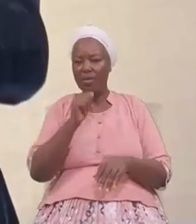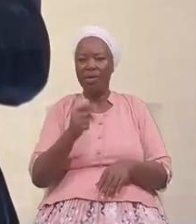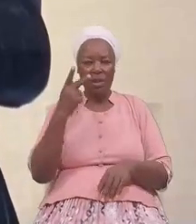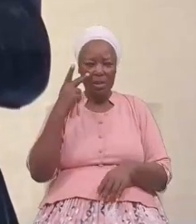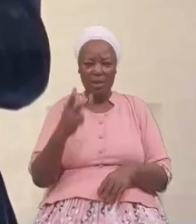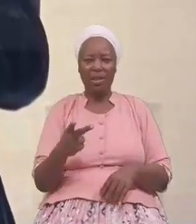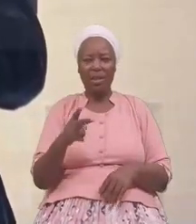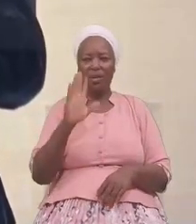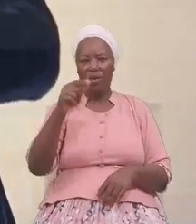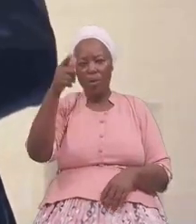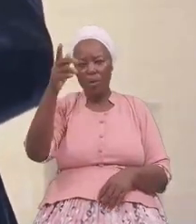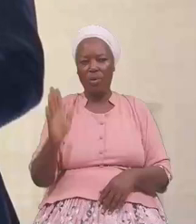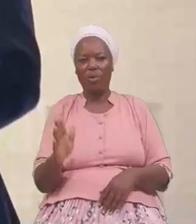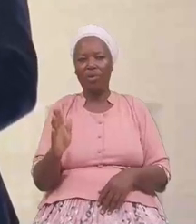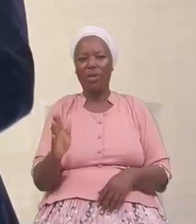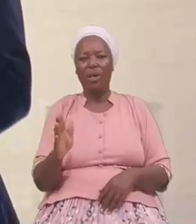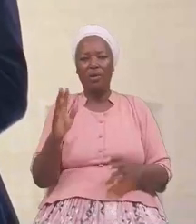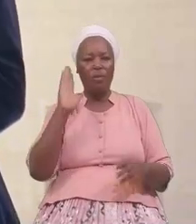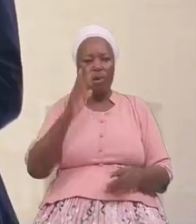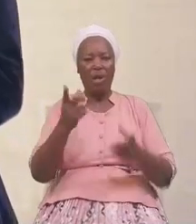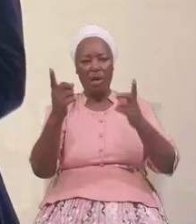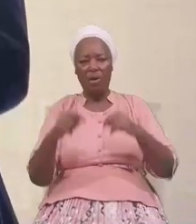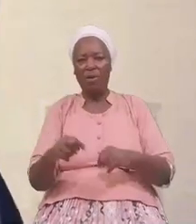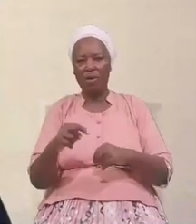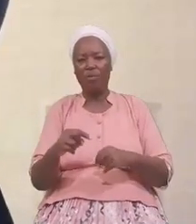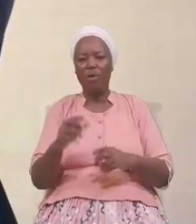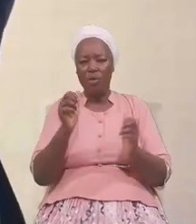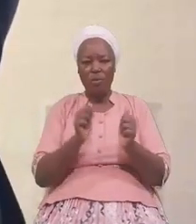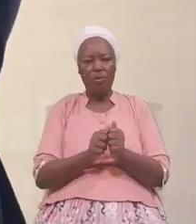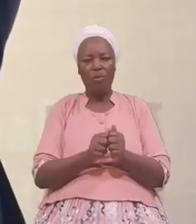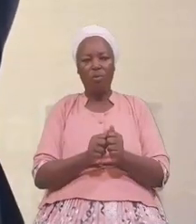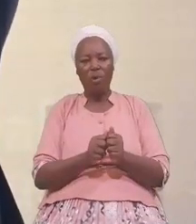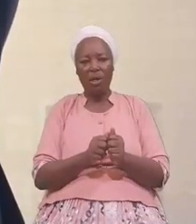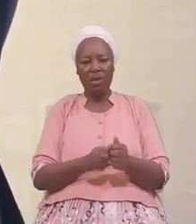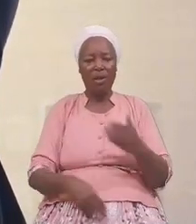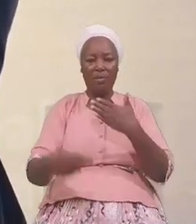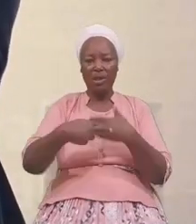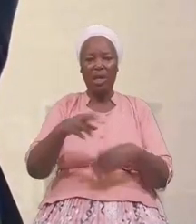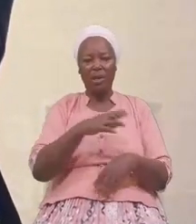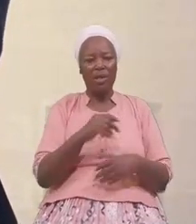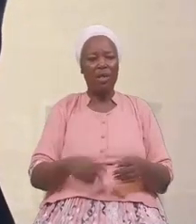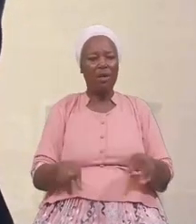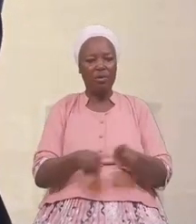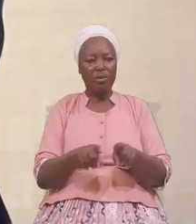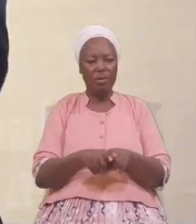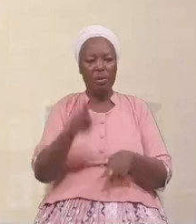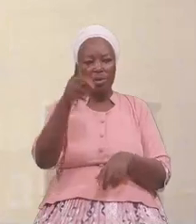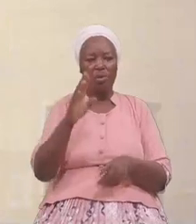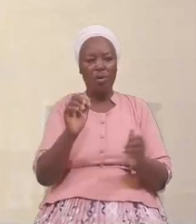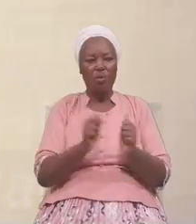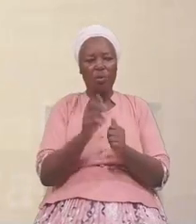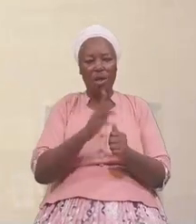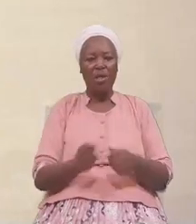Ésaïe 35, verset 4. Dites à ceux qui ont le cœur troublé, prenez courage, ne craignez point. Voici votre Dieu, la vengeance viendra,